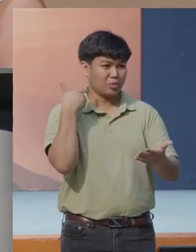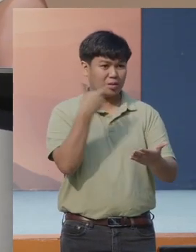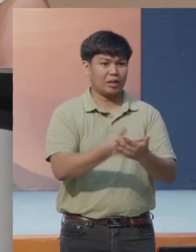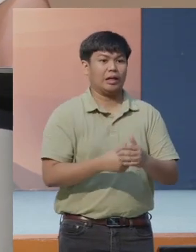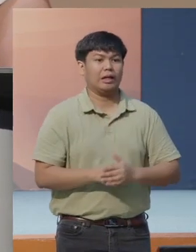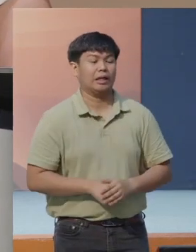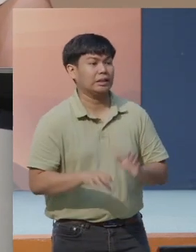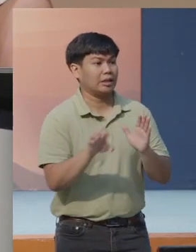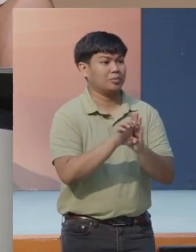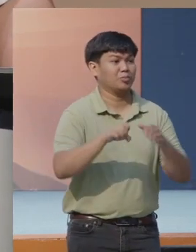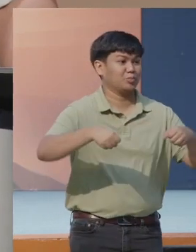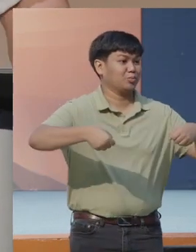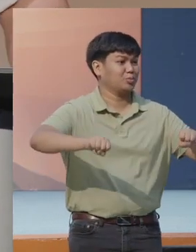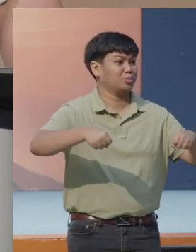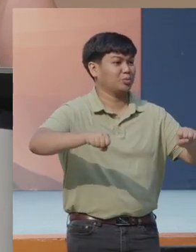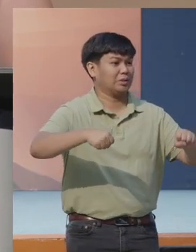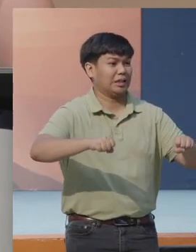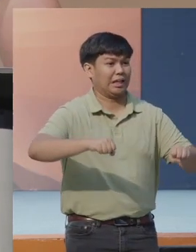sa Grab,